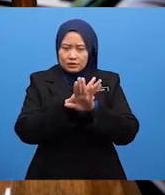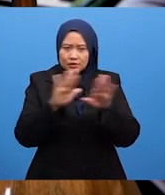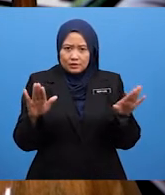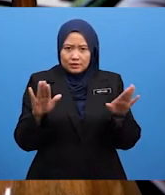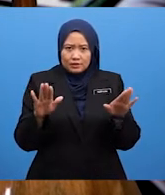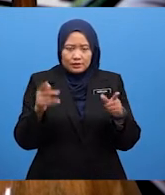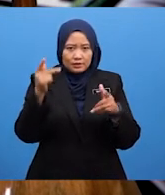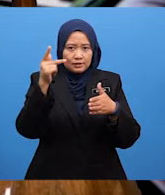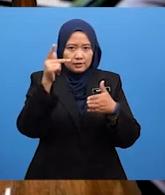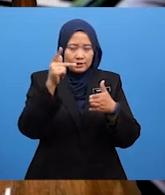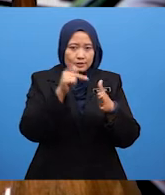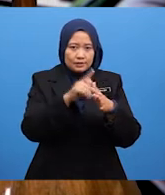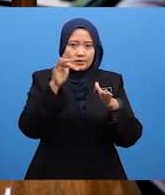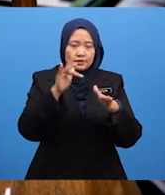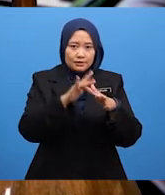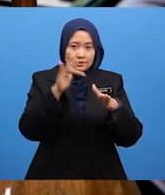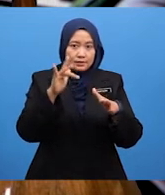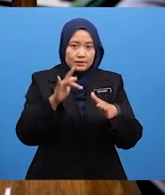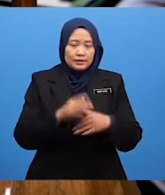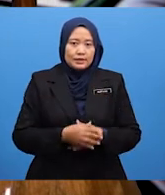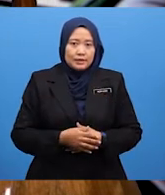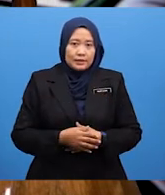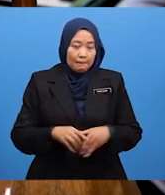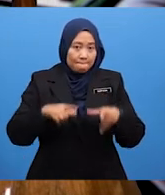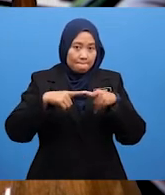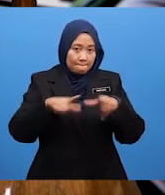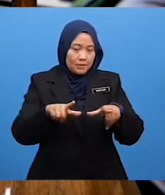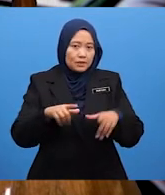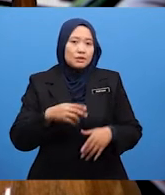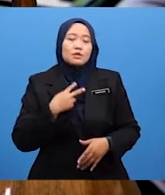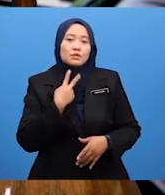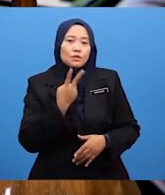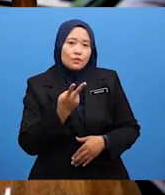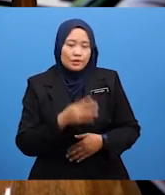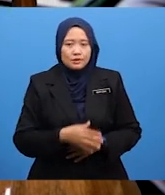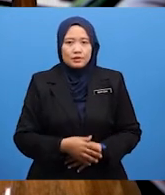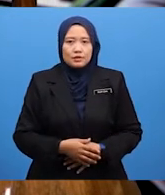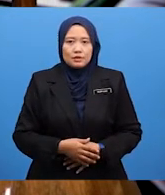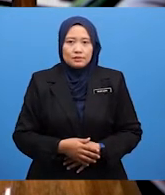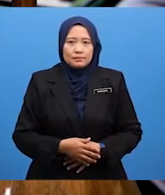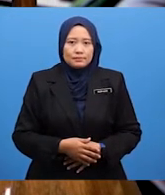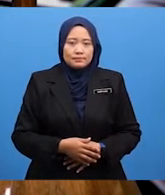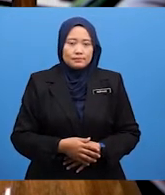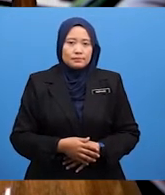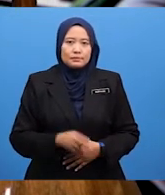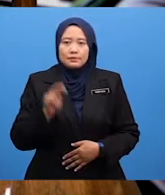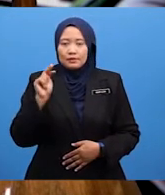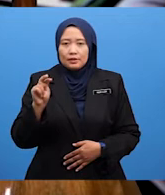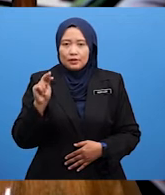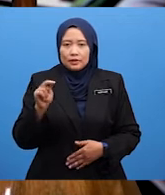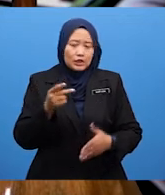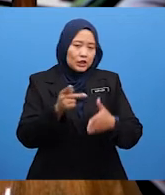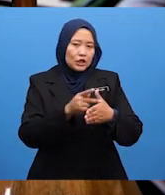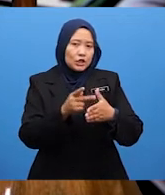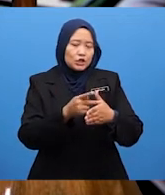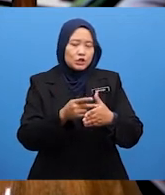suara, kerana ia akan membuatkan papan suara itu berbunyi dengan kuat dan mengganggu bunyi tali yang kita petik tadi.